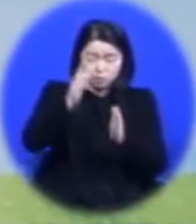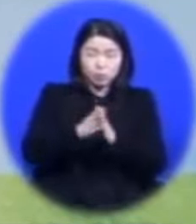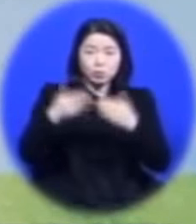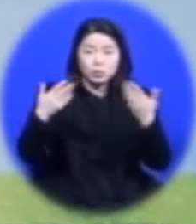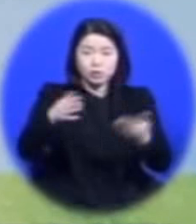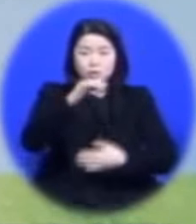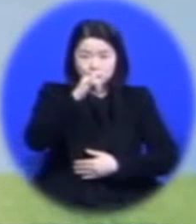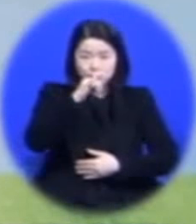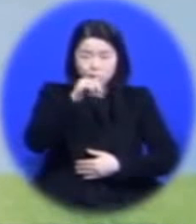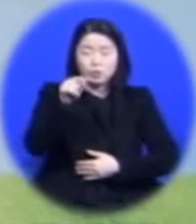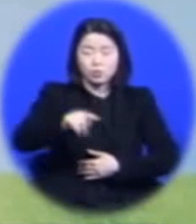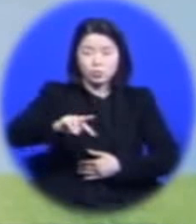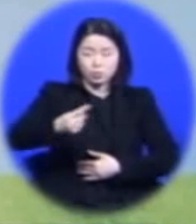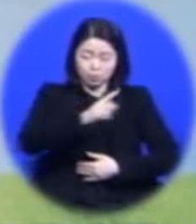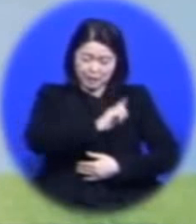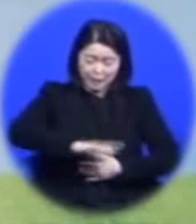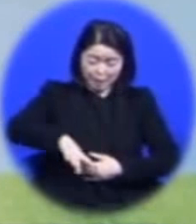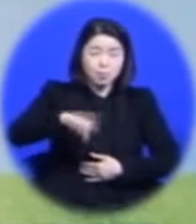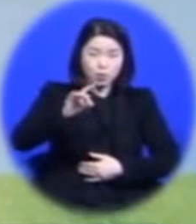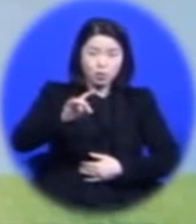제일 먼저 말이에요